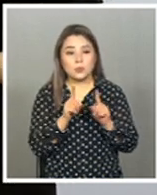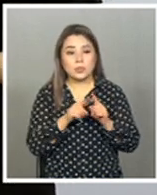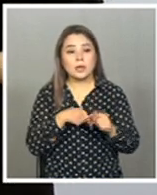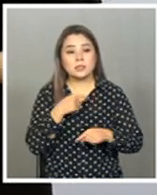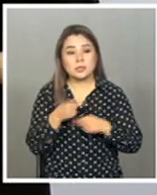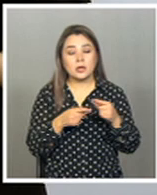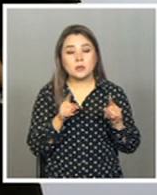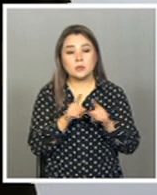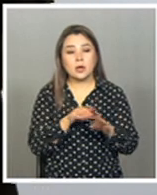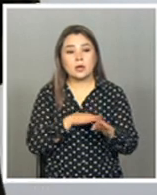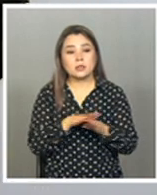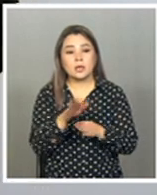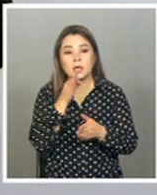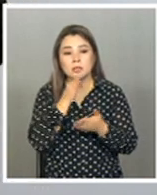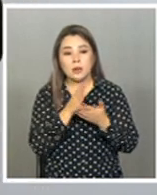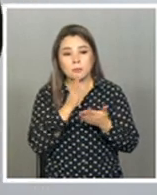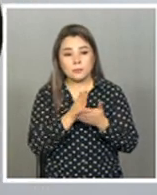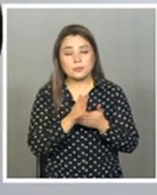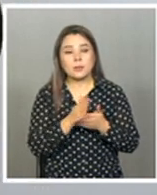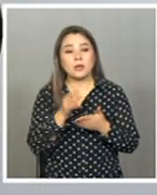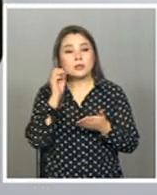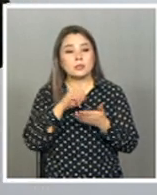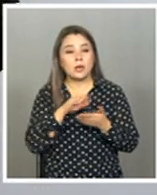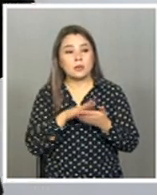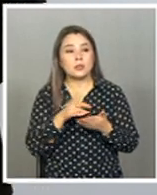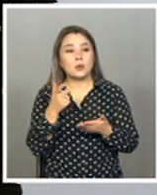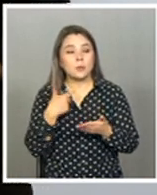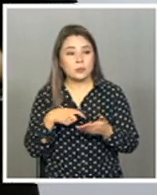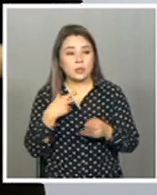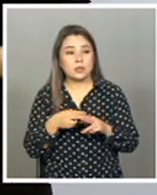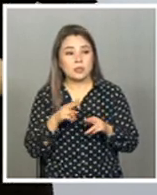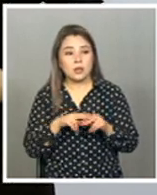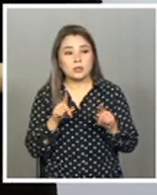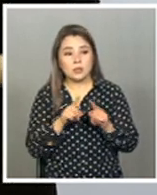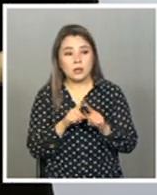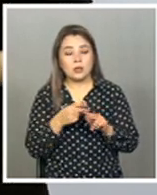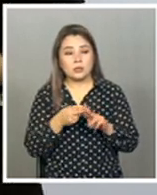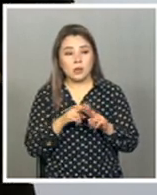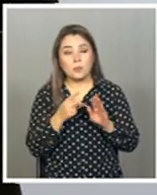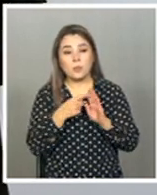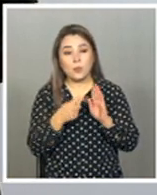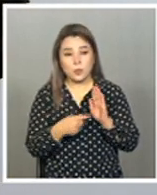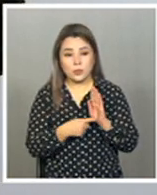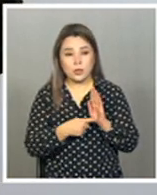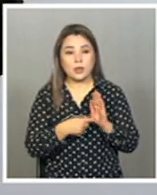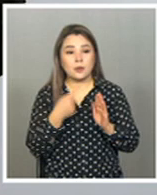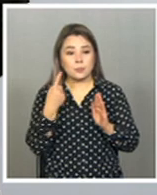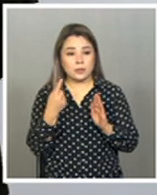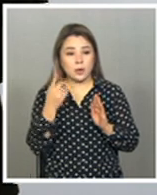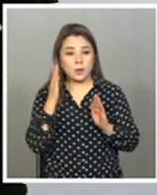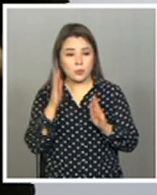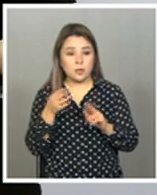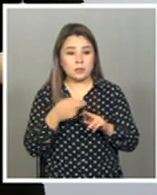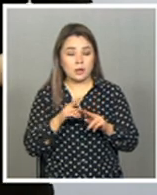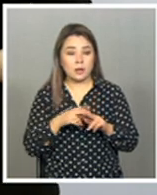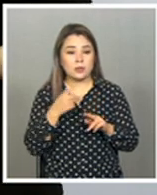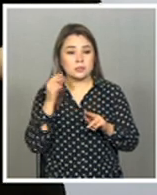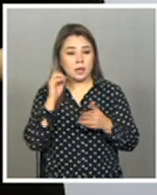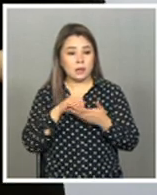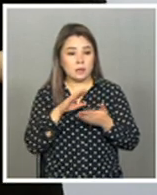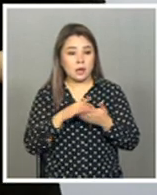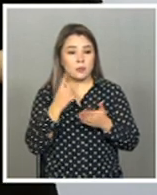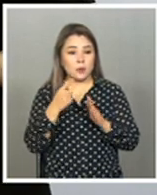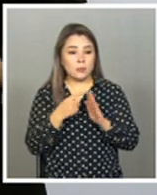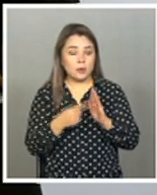қасиеттер орындалады. Санның өзін сол санға бөлгенде бір шығады, санды бірге бөлгенде, сол санның